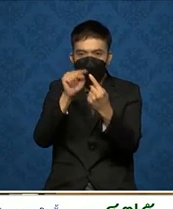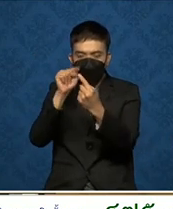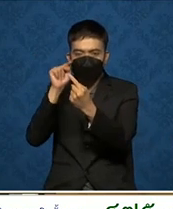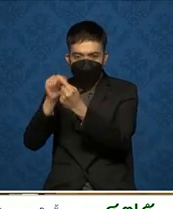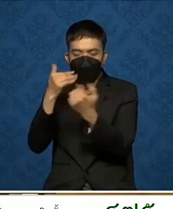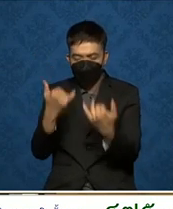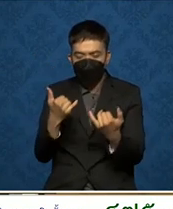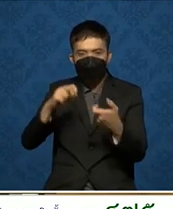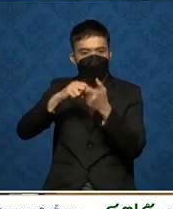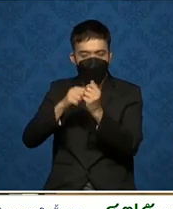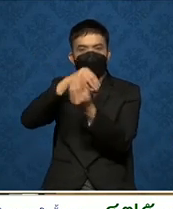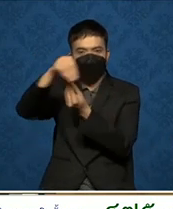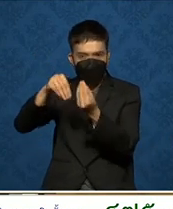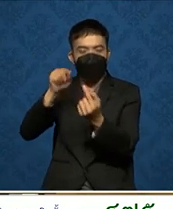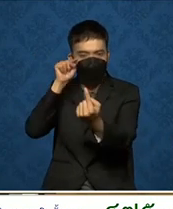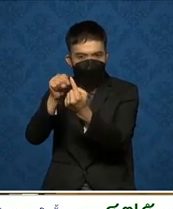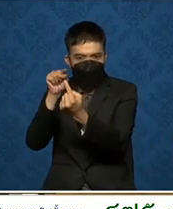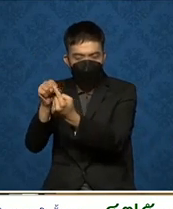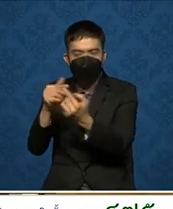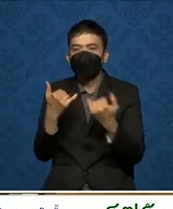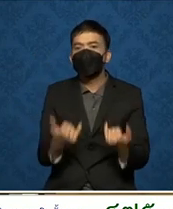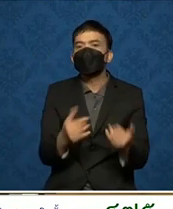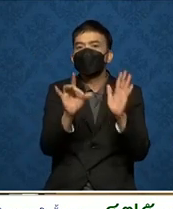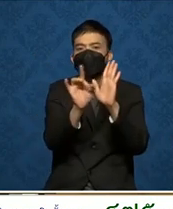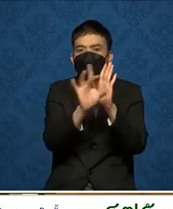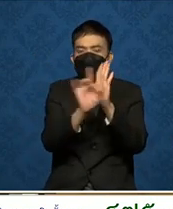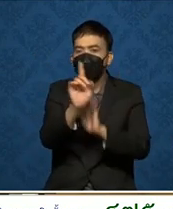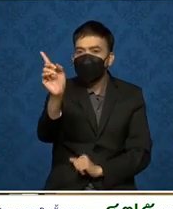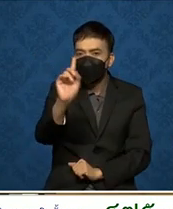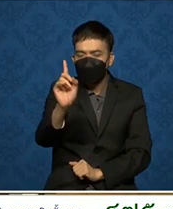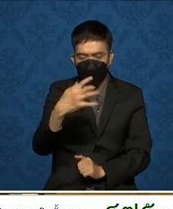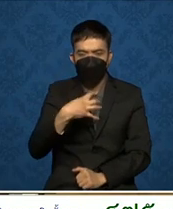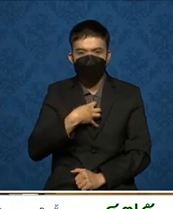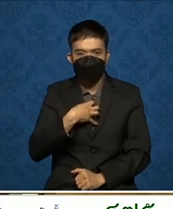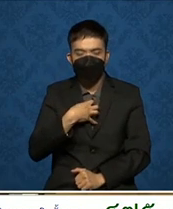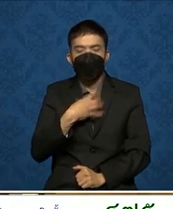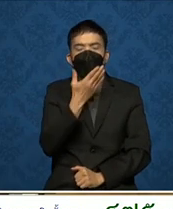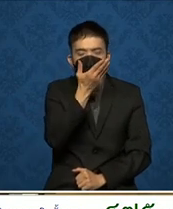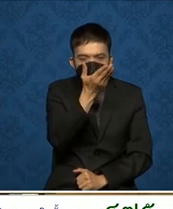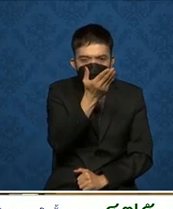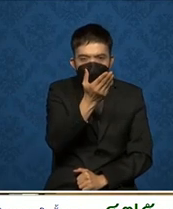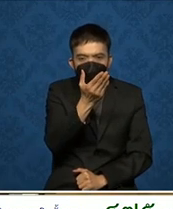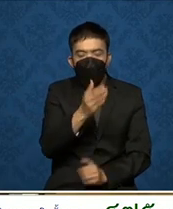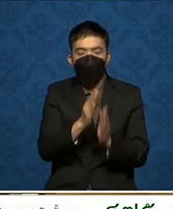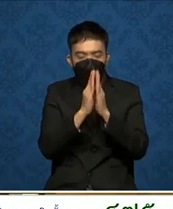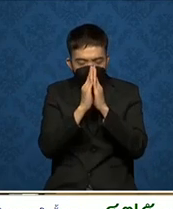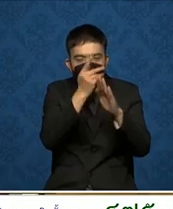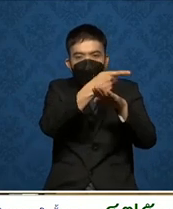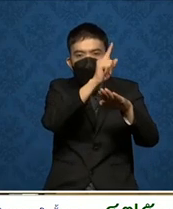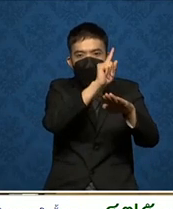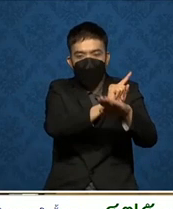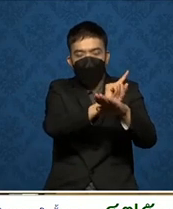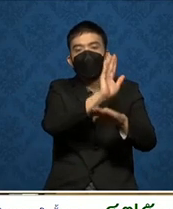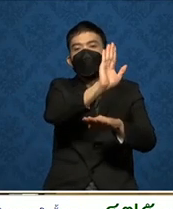ฐกิจปัจจุบันที่เปลี่ยนไปท้ายที่สุดนี้ดิฉันจึงกราบเรียนมาเพื่อขอความกรุณาจากท่านประธานสภา